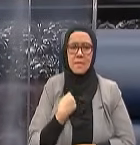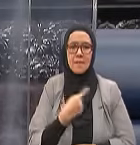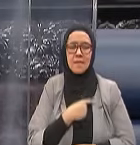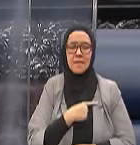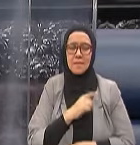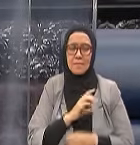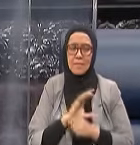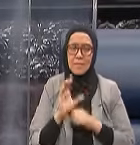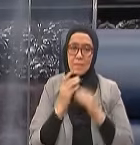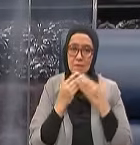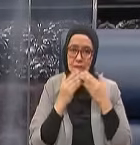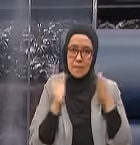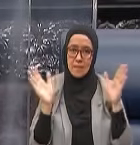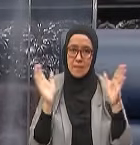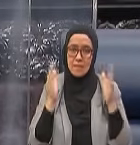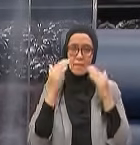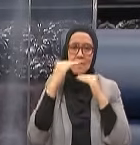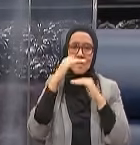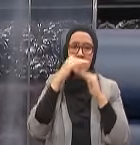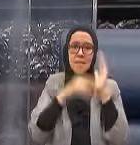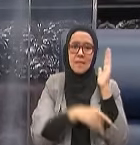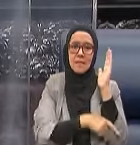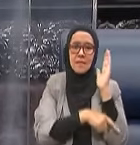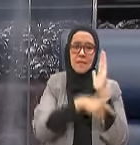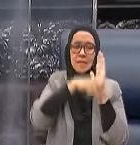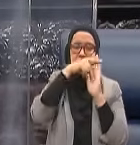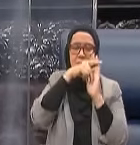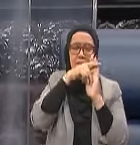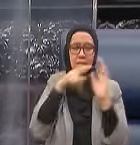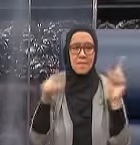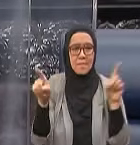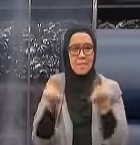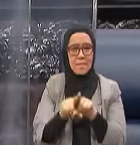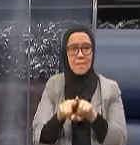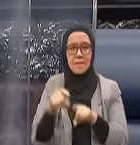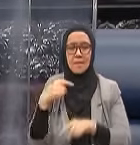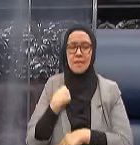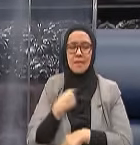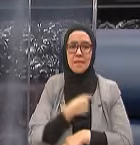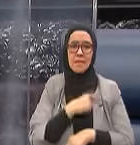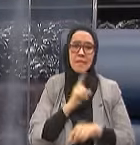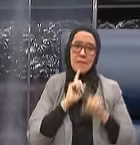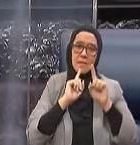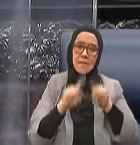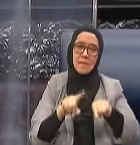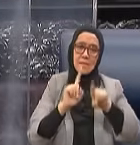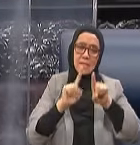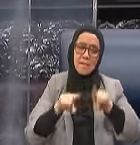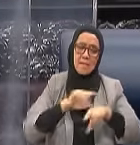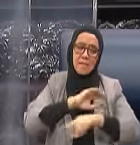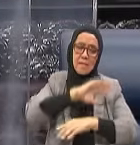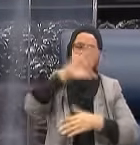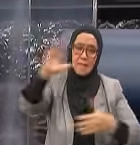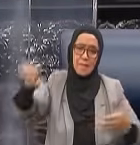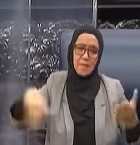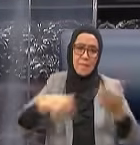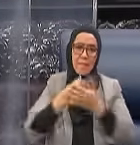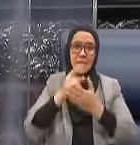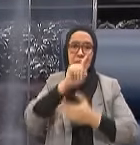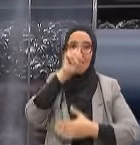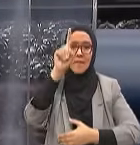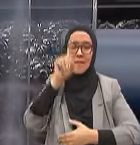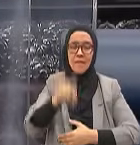diperingkat parlemen pun kita jawab hampir semua soalan yang diri dipohon